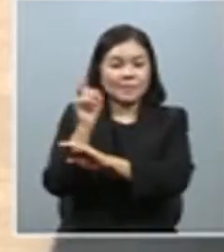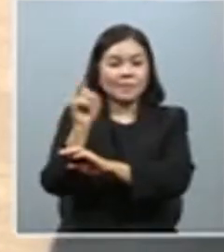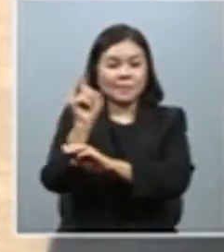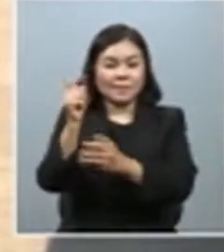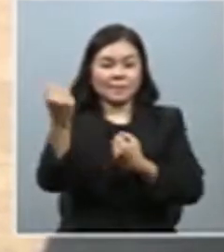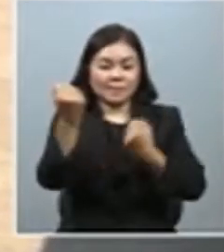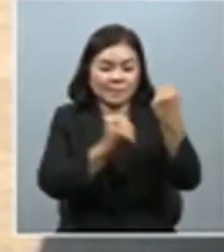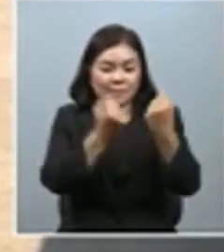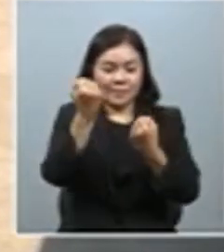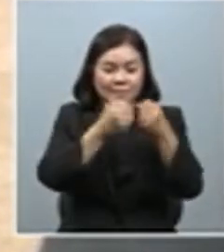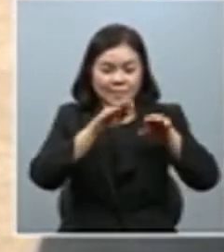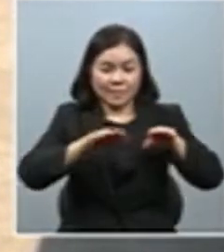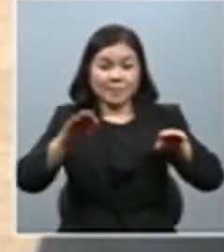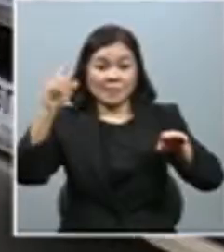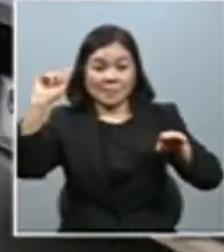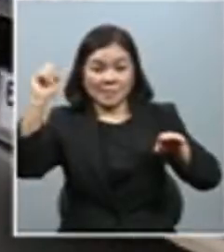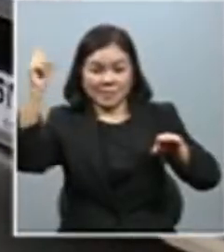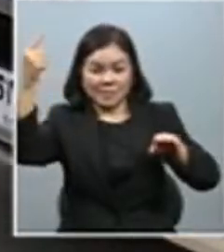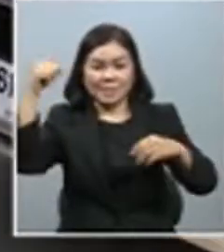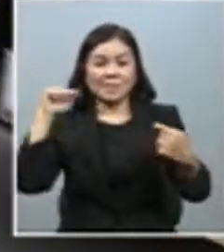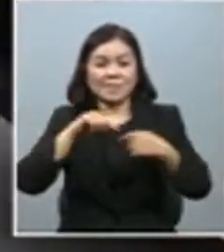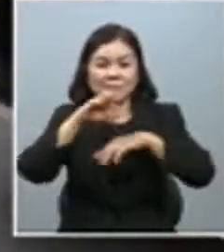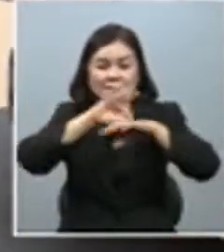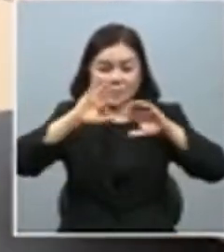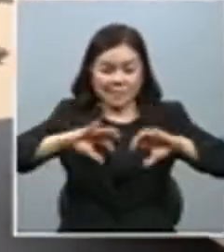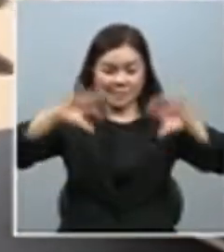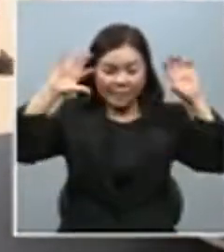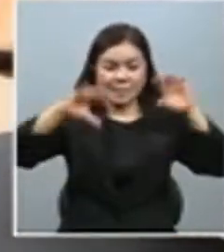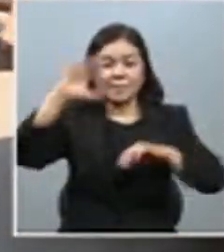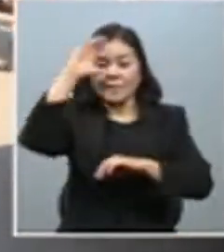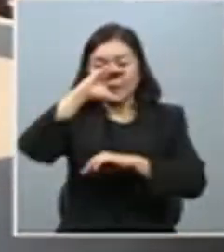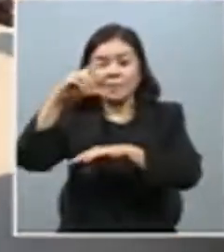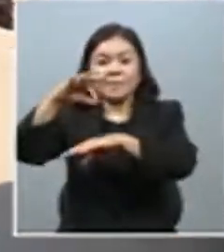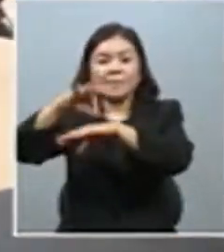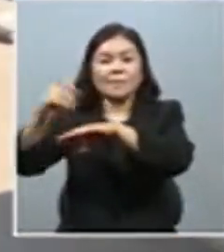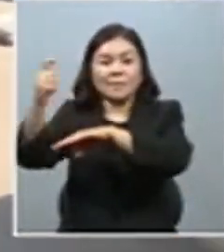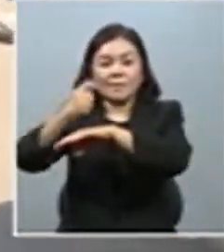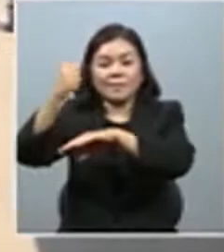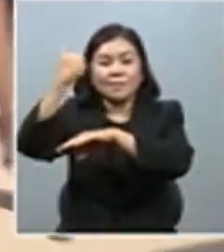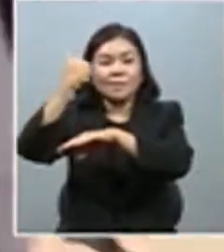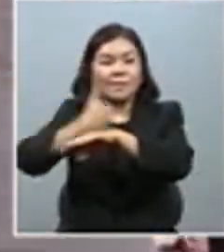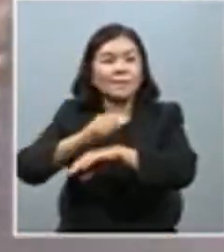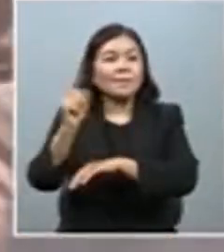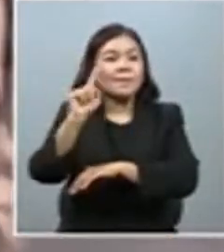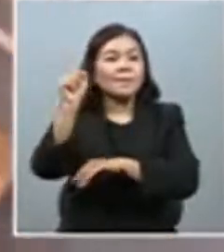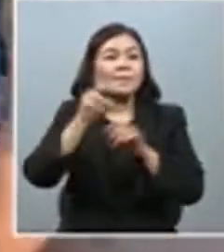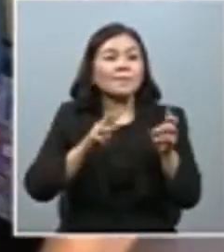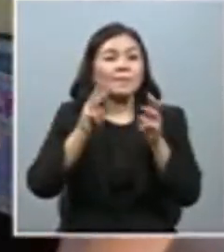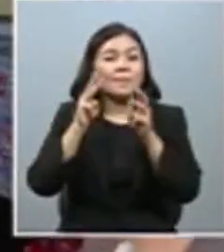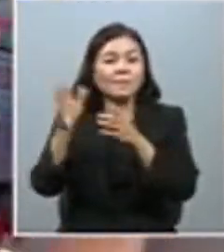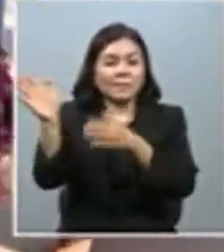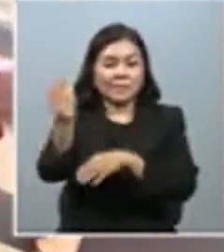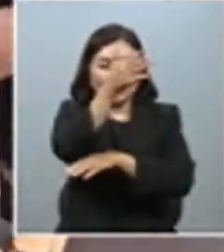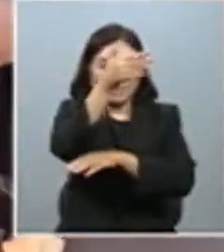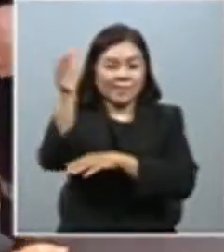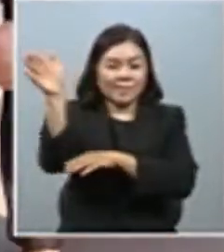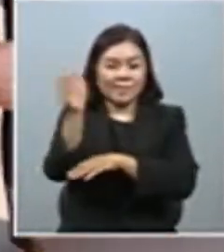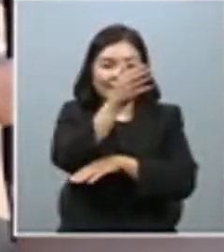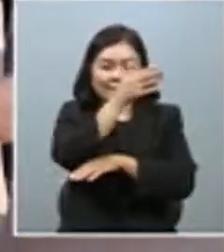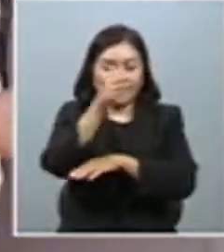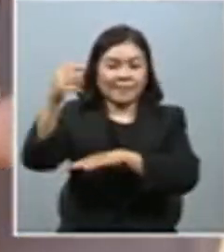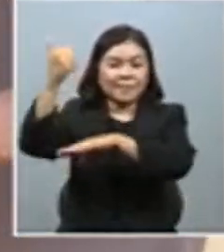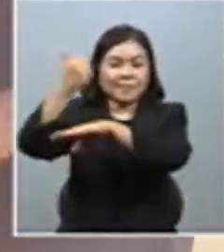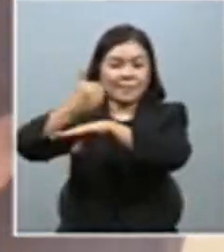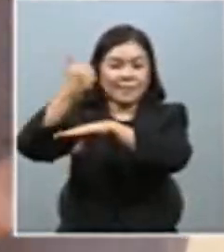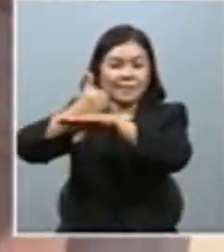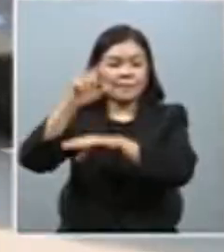ถยนต์ชุดใหม่ไว้ใช้ในราชการแต่พอหาตัวท่านอธิบดีออสมาโบกธงเอาเลิกเอาชัยโอ้โหเป็นไงก็ห